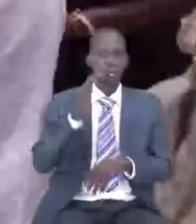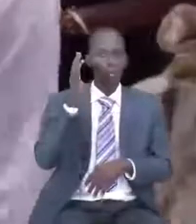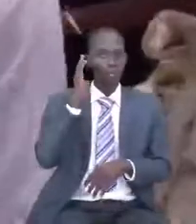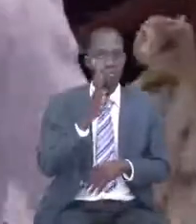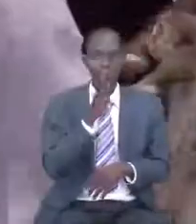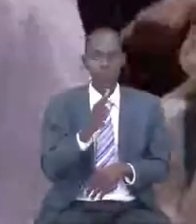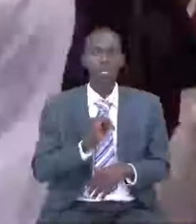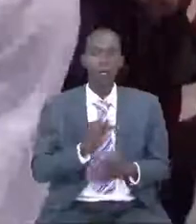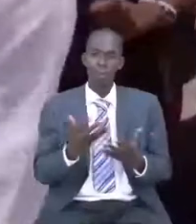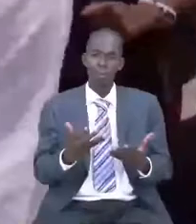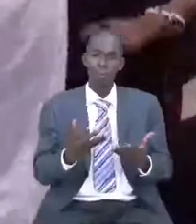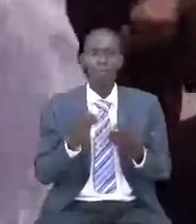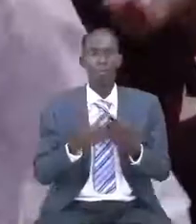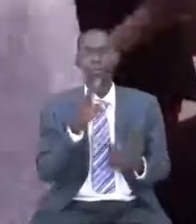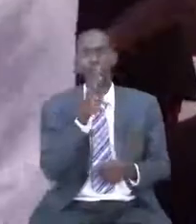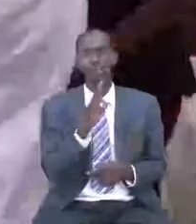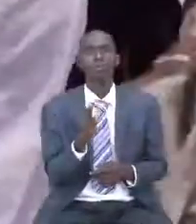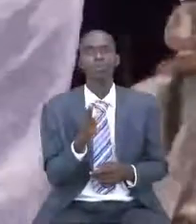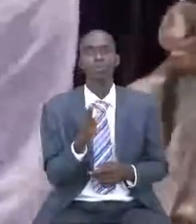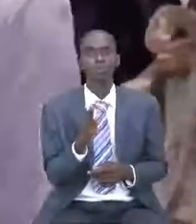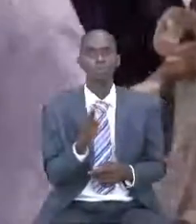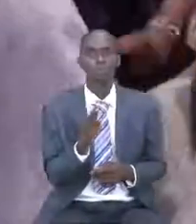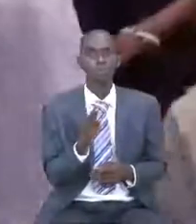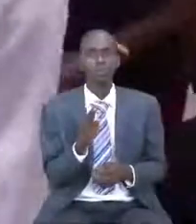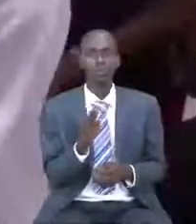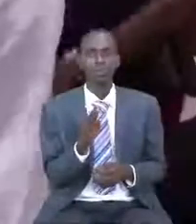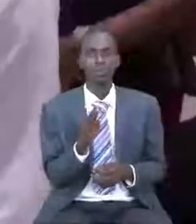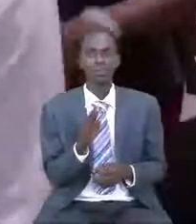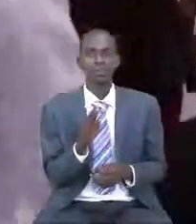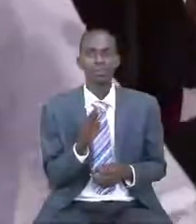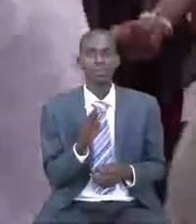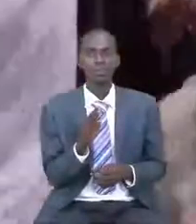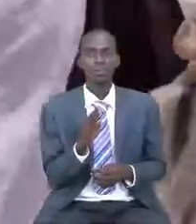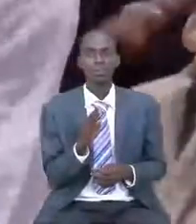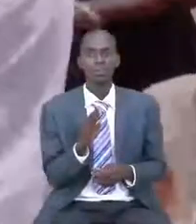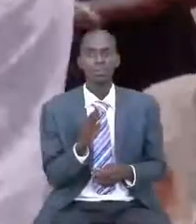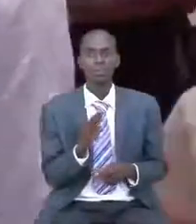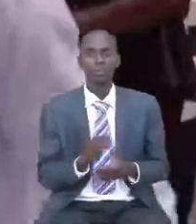tu as établi, que je serai, je veux le devenir.